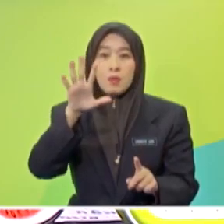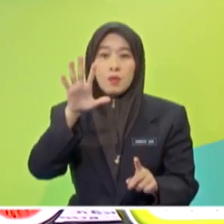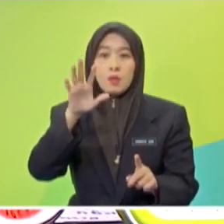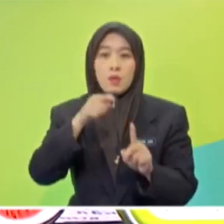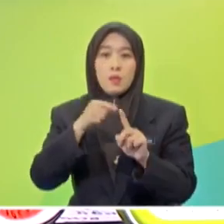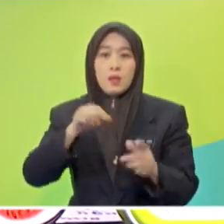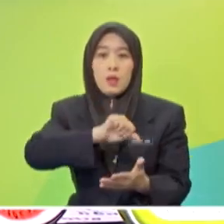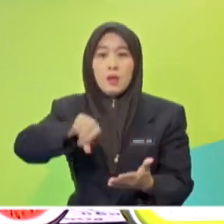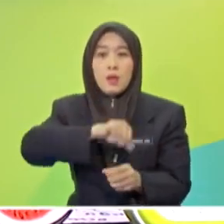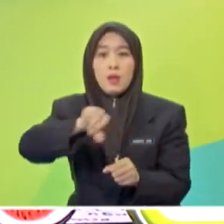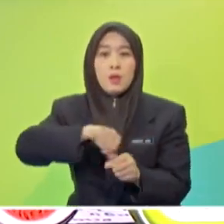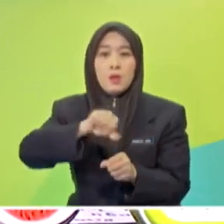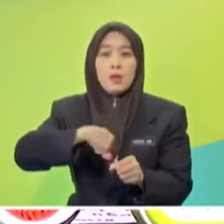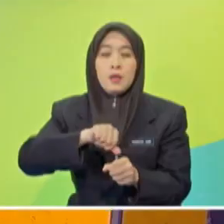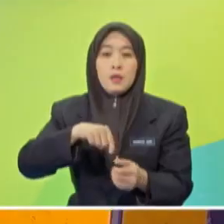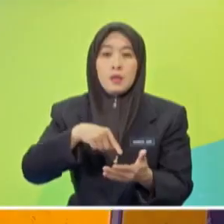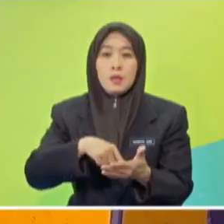sebab kita